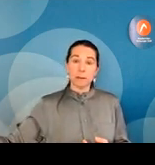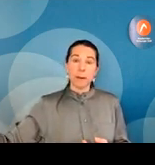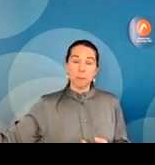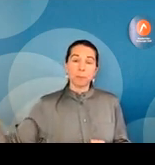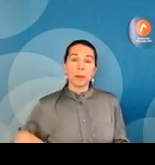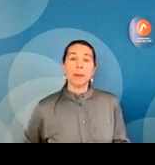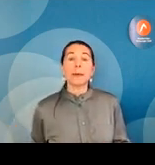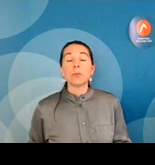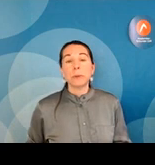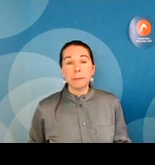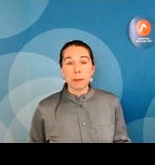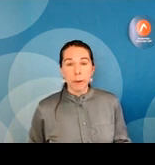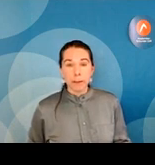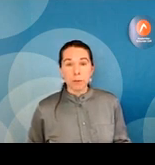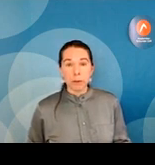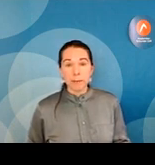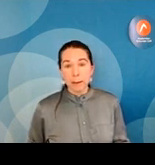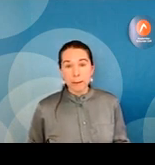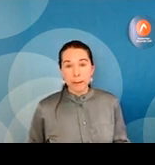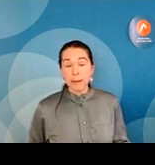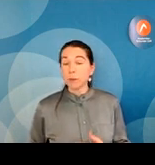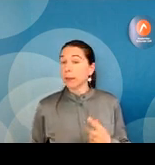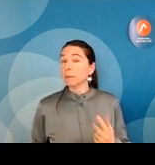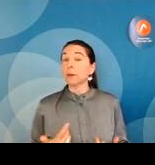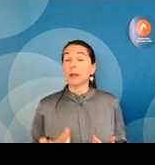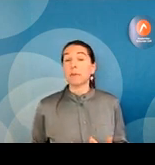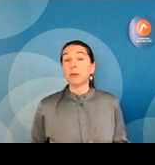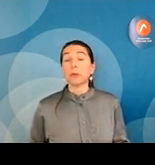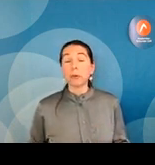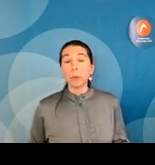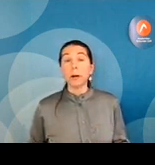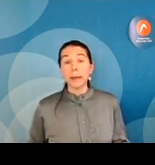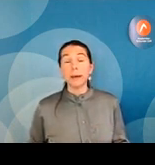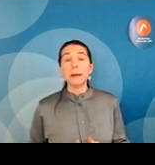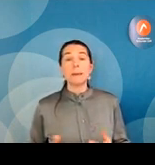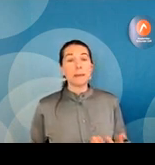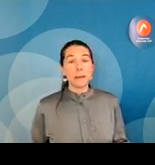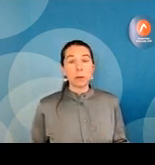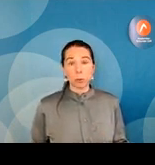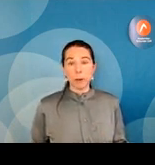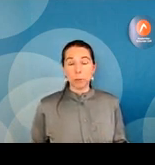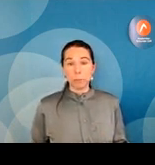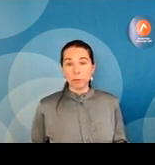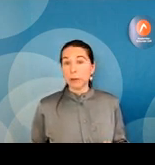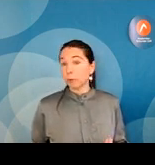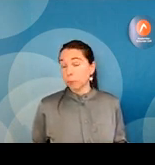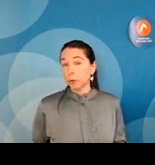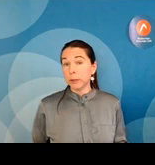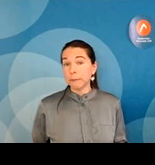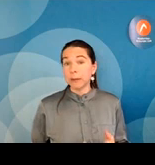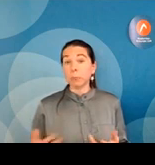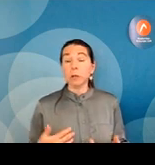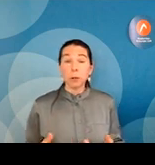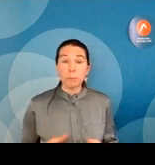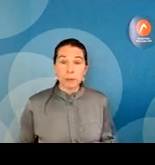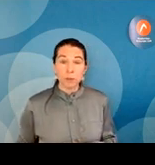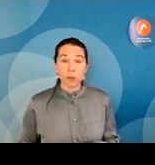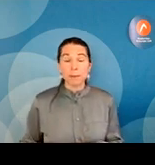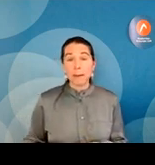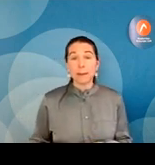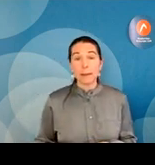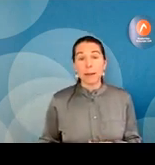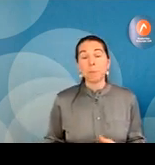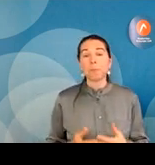liksom själva, i den som tittar på ansökningshandlingarna. Så det kan vara relevant att fråga. Ser de här uppgifterna från början när de